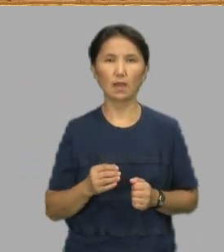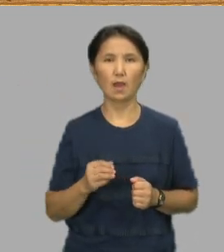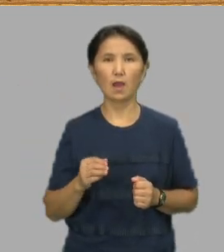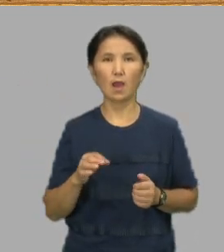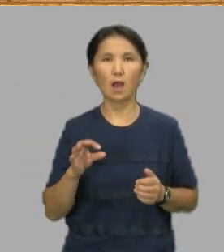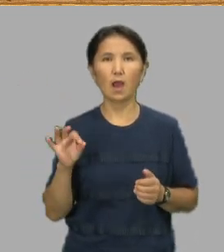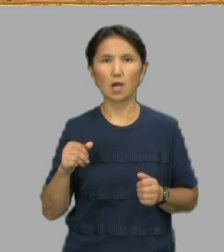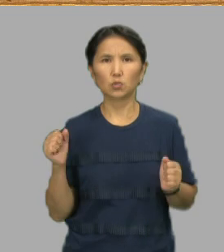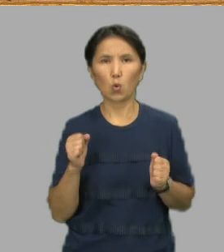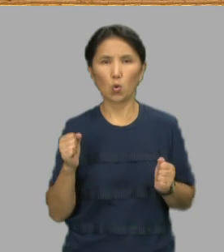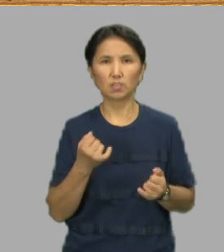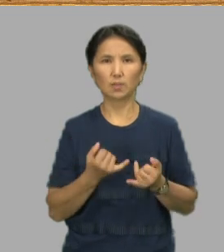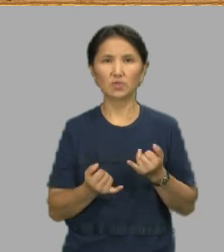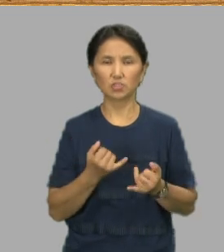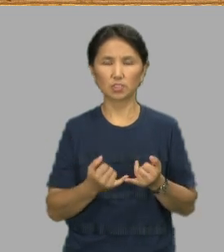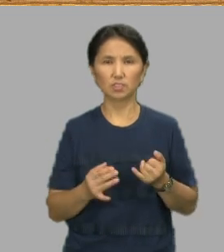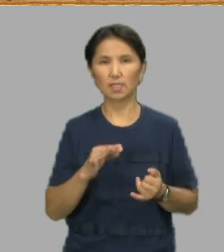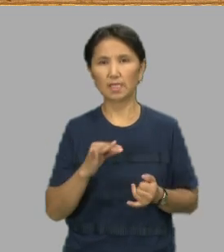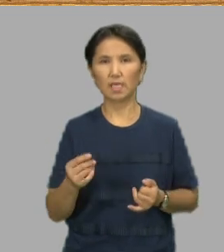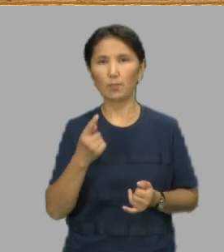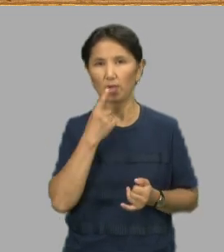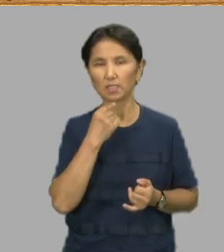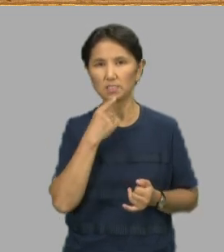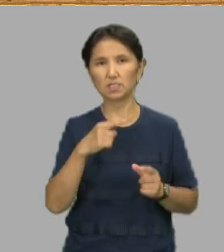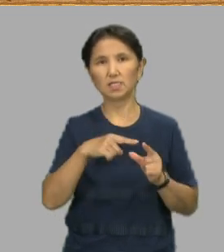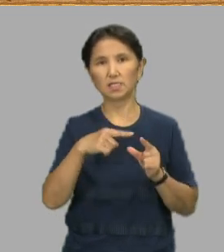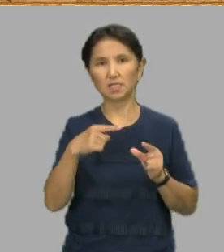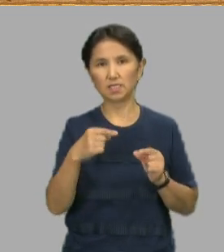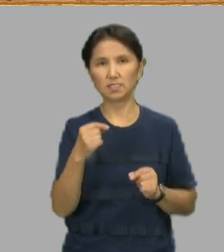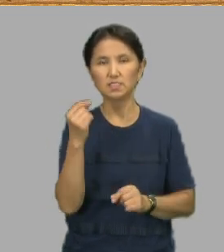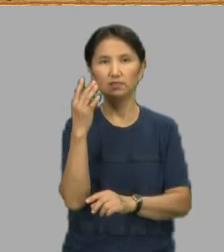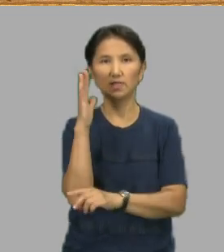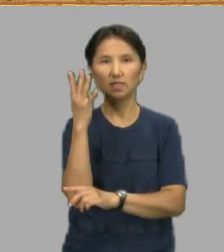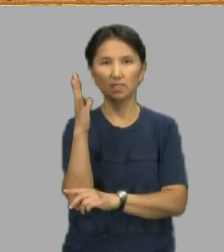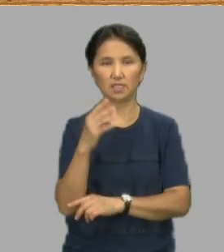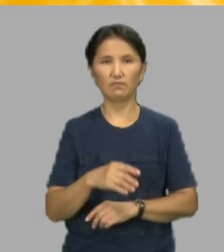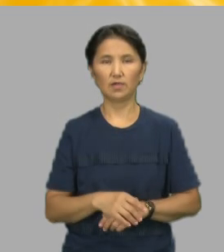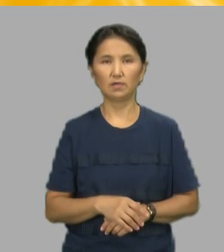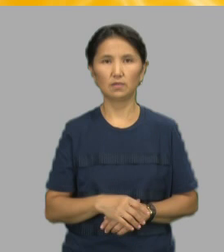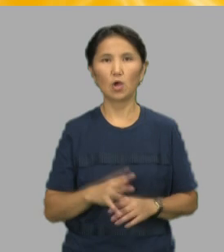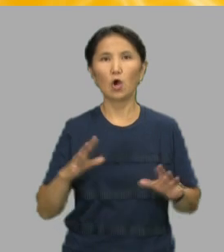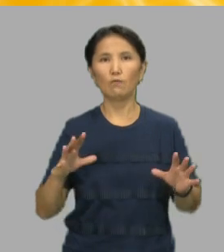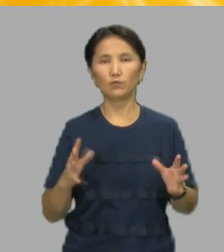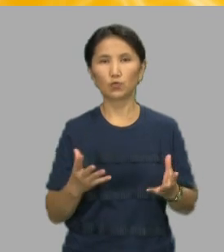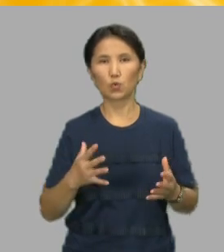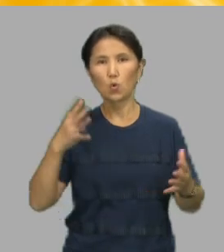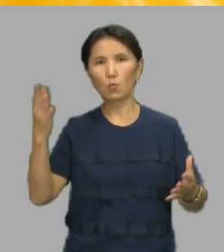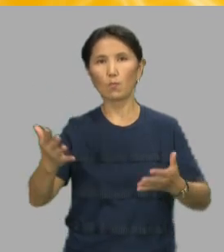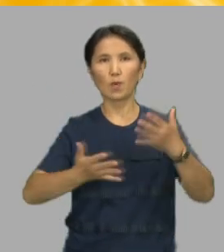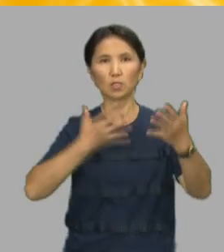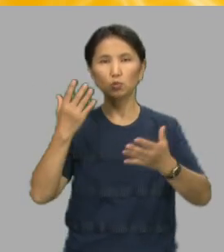холода пожелтели и покраснели листья на деревьях. Вдруг